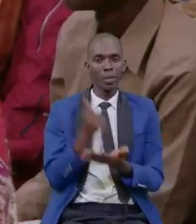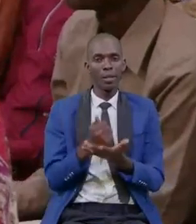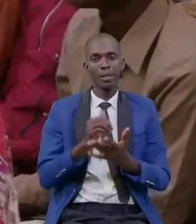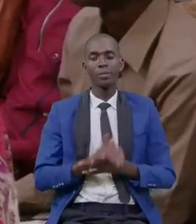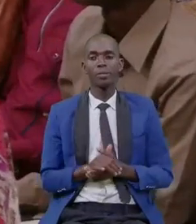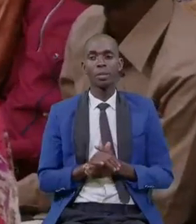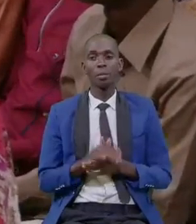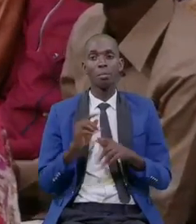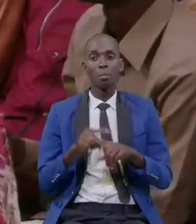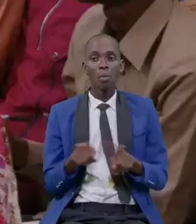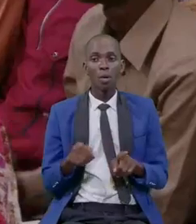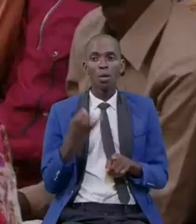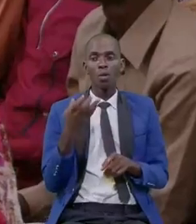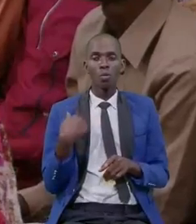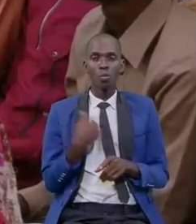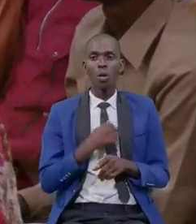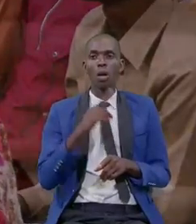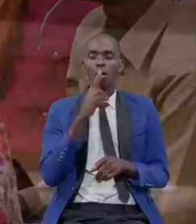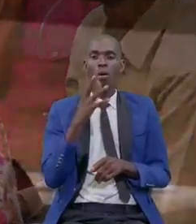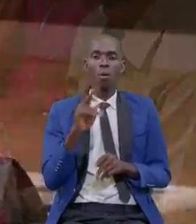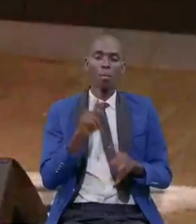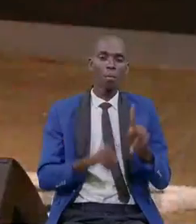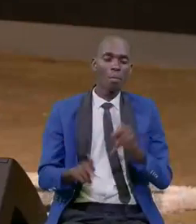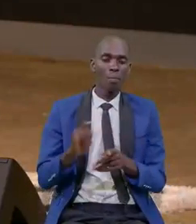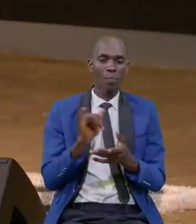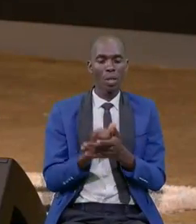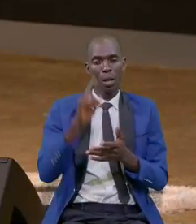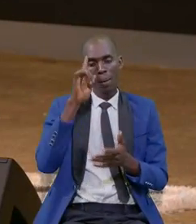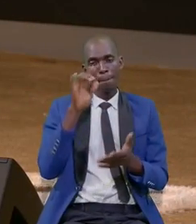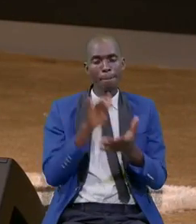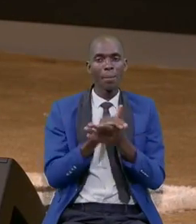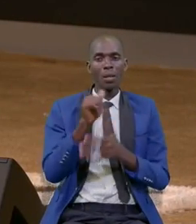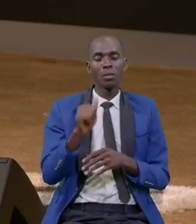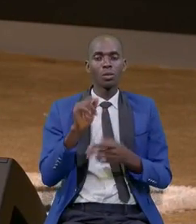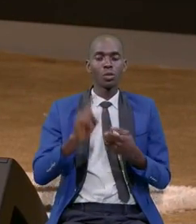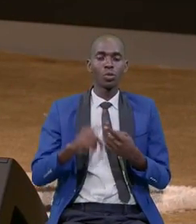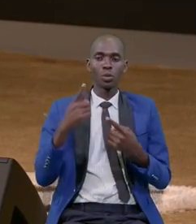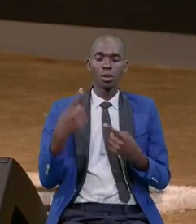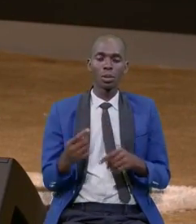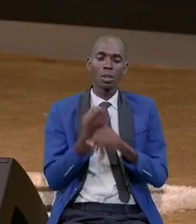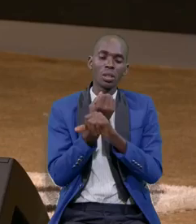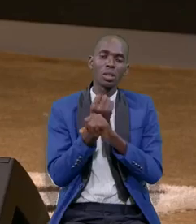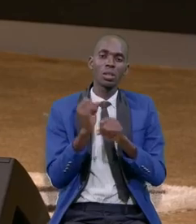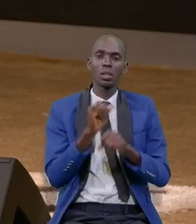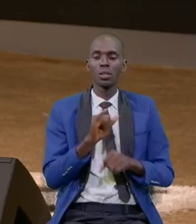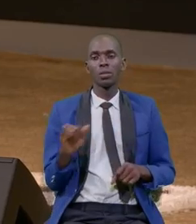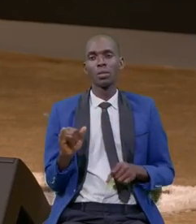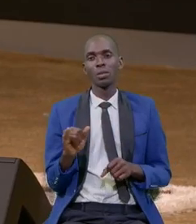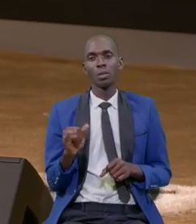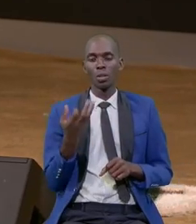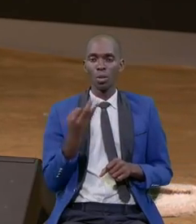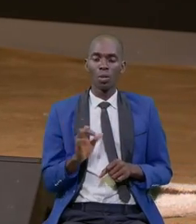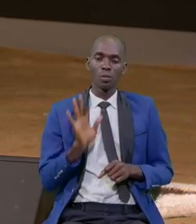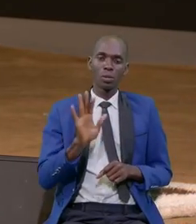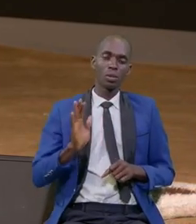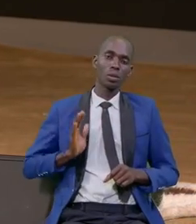Amen. Mais de ceux qui ont la foi pour sauver leur